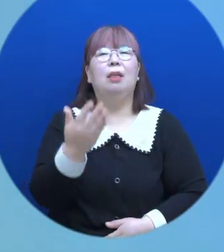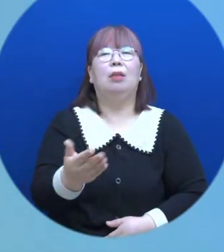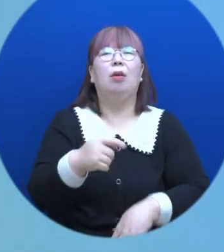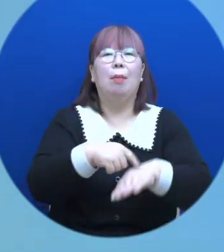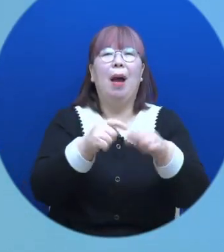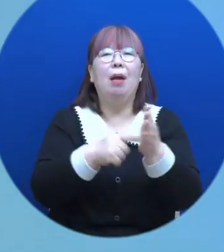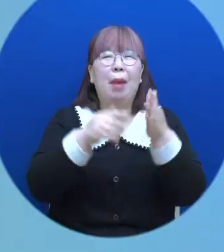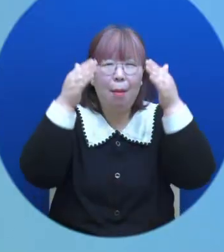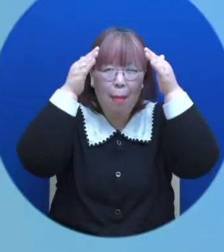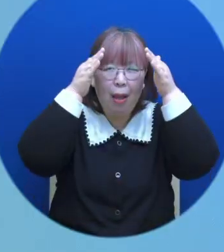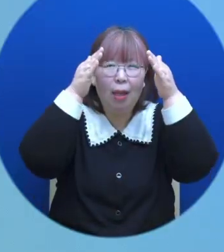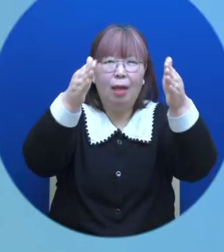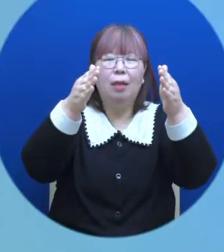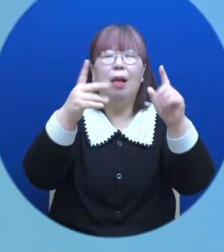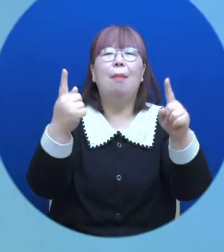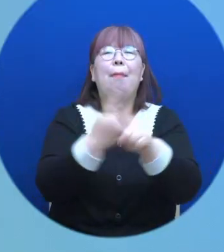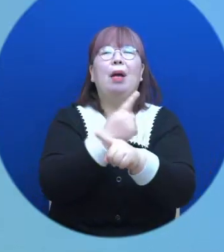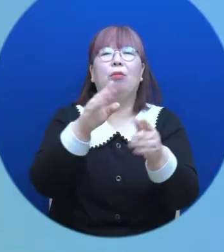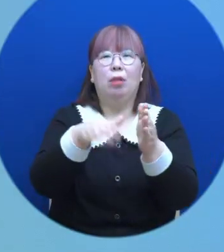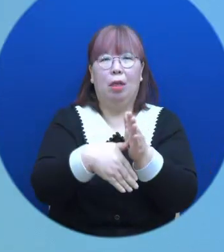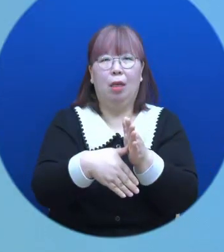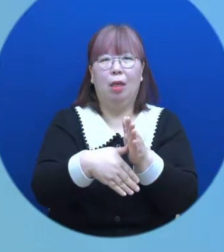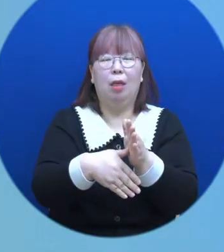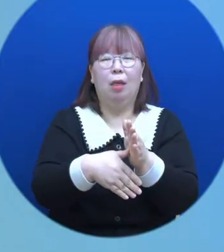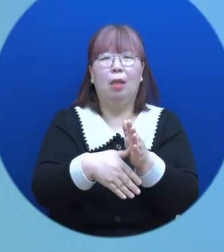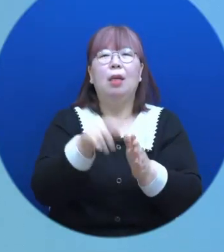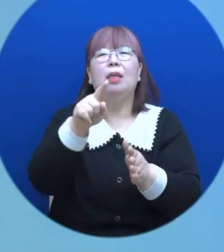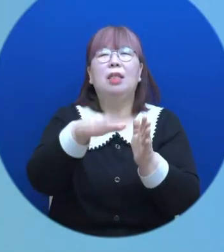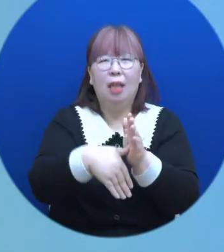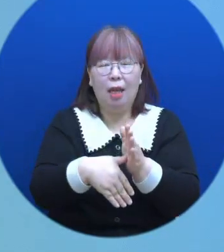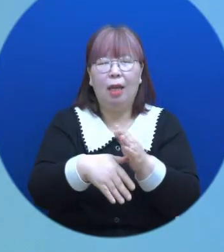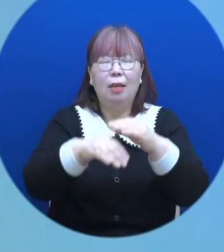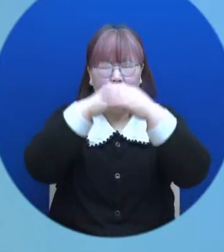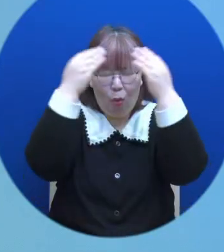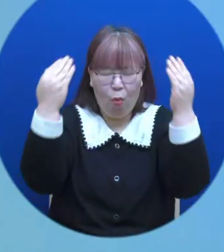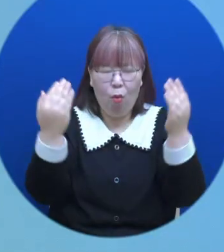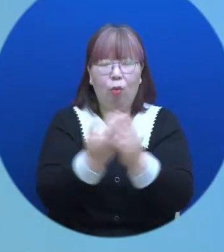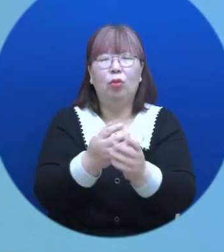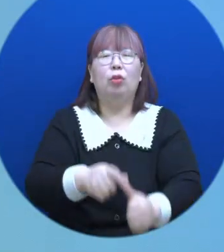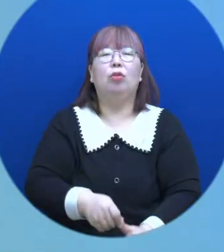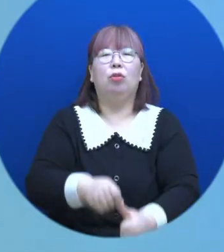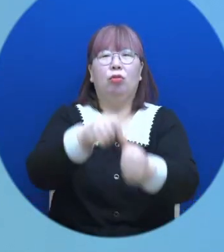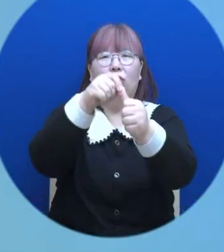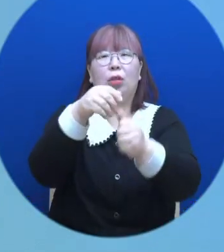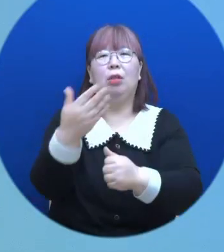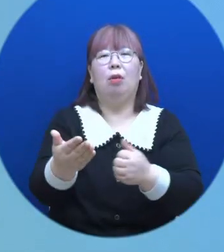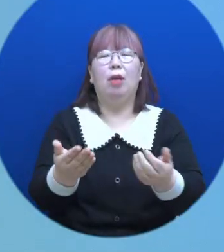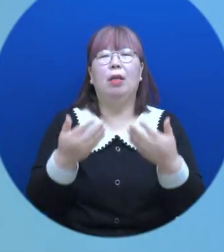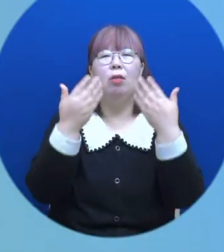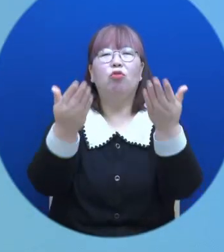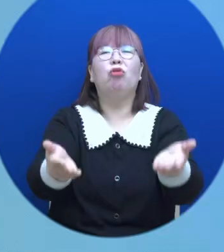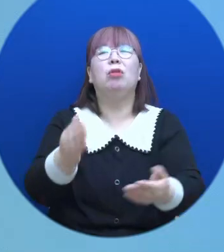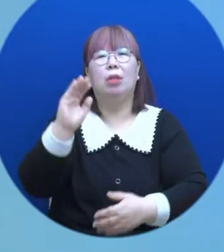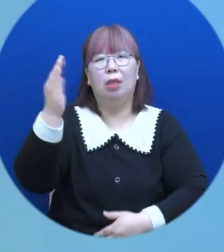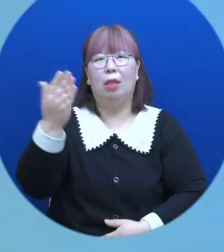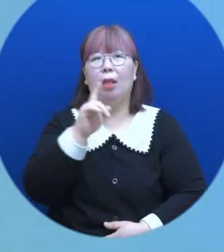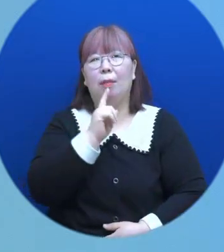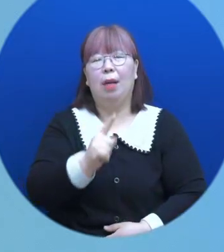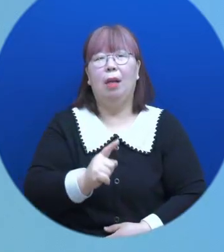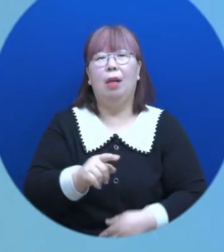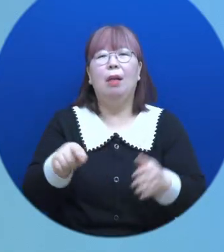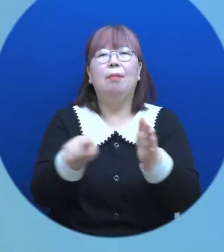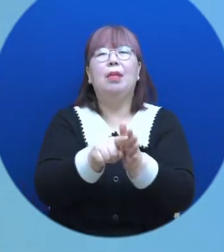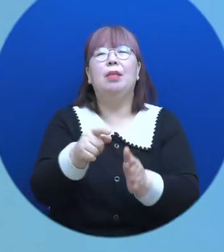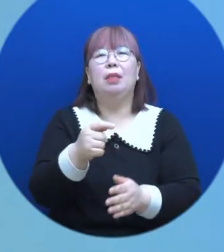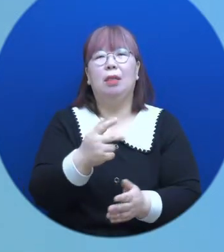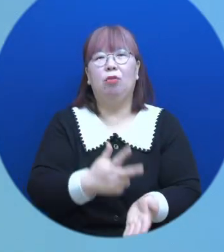마음의 방향을 바꿀 때 비로소 전인적 구원이 너희들에게 주어진다. 이 사실을 믿으시기를